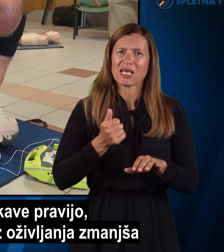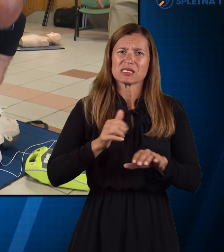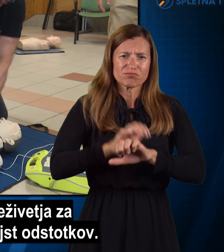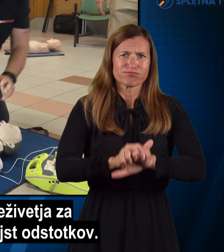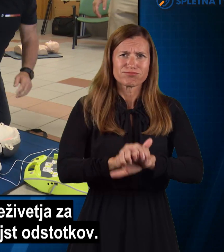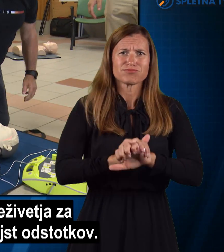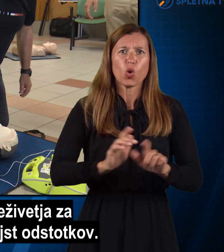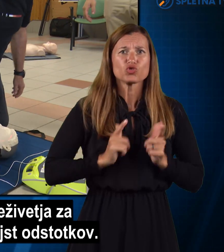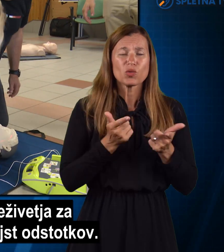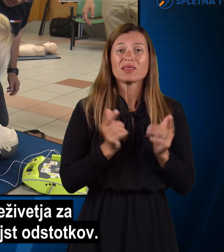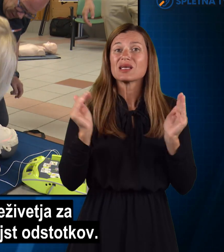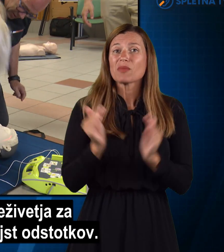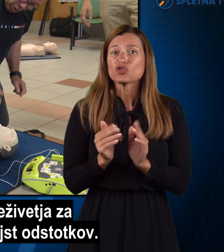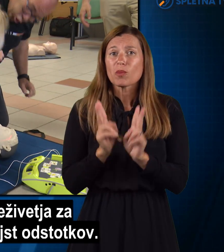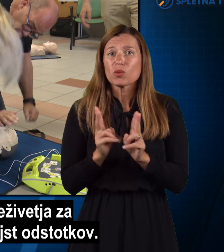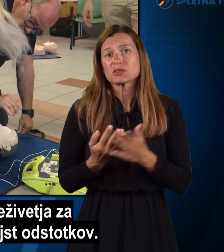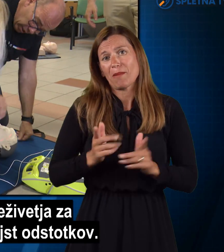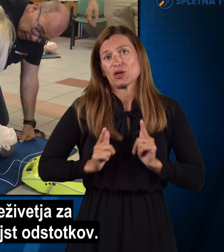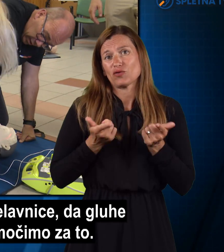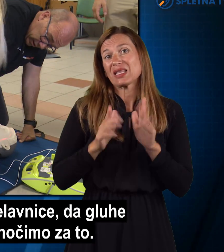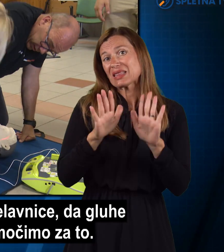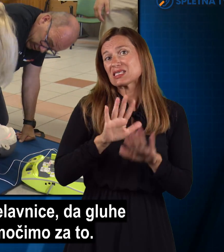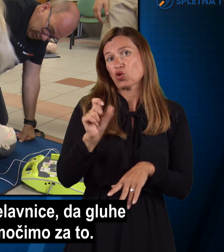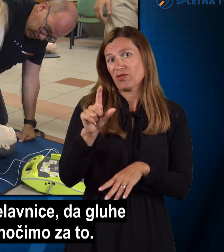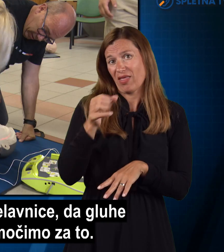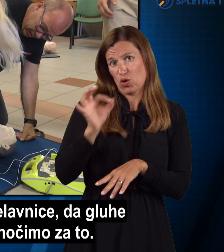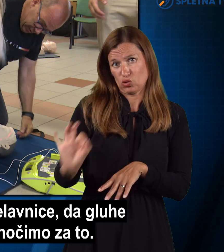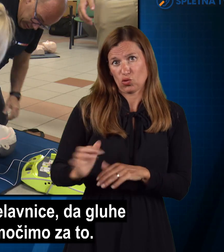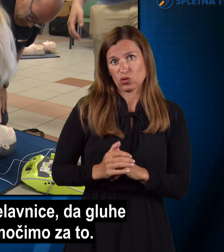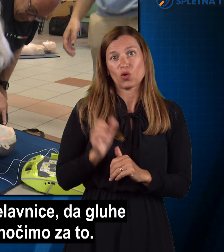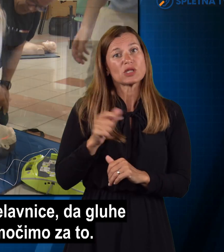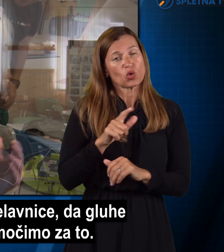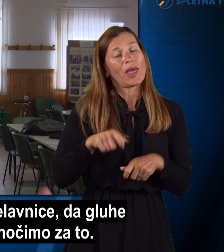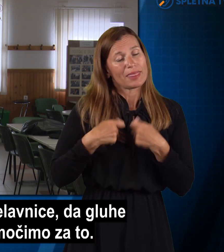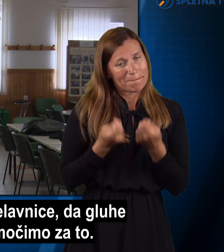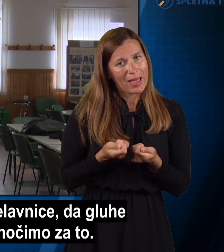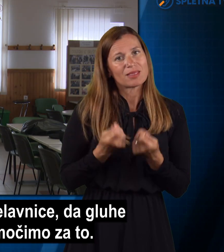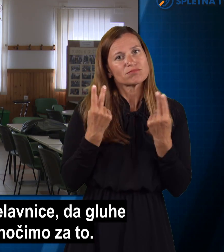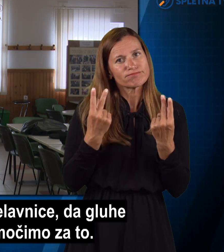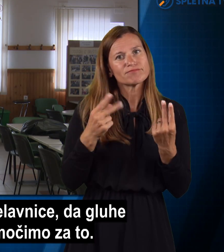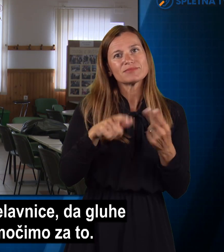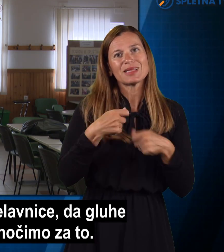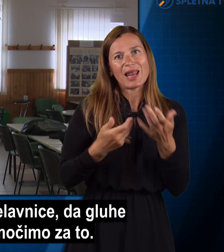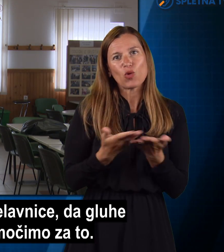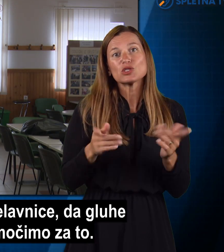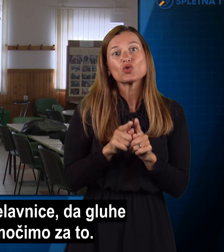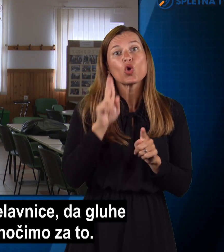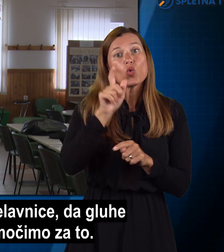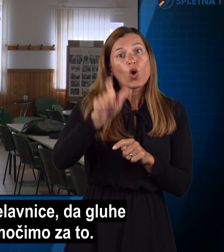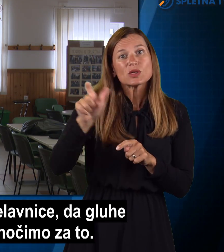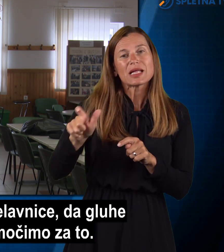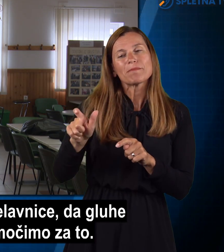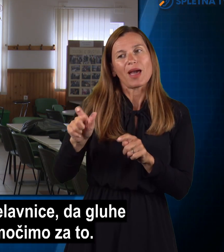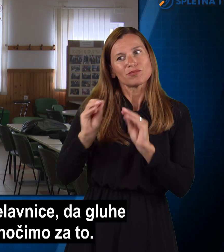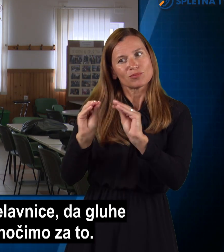oživljanja zmanjša možnost preživetja za 10 do 12%. Zato je tudi namen te delavnice, se pravi, da tudi gluhe osebe opolnomočimo za to.